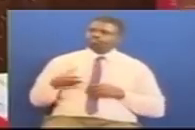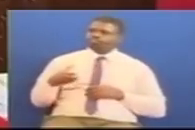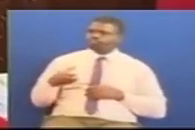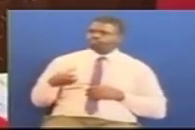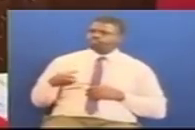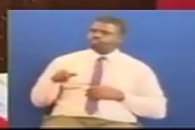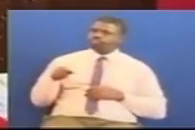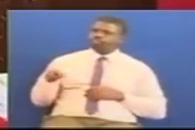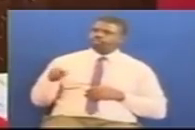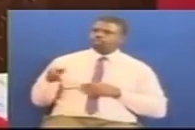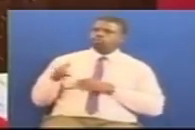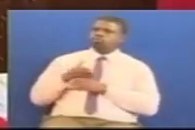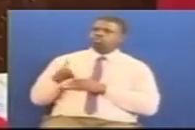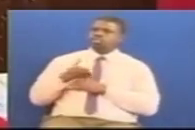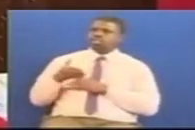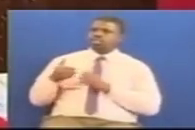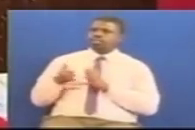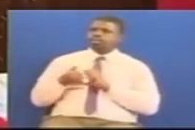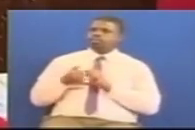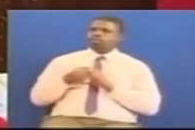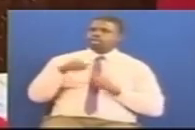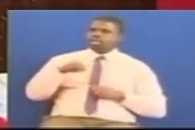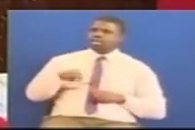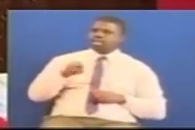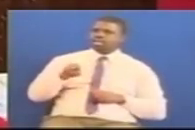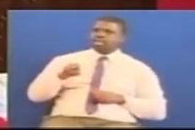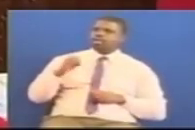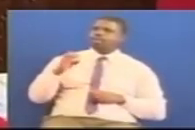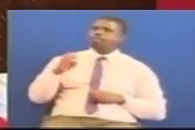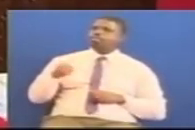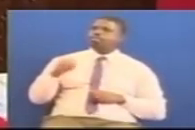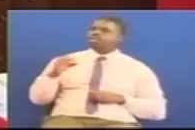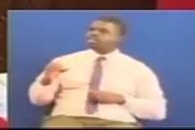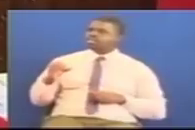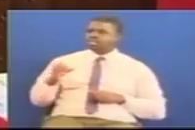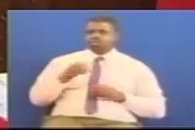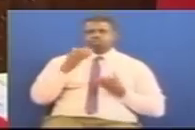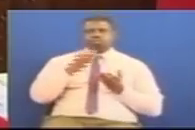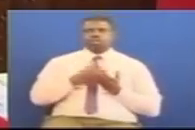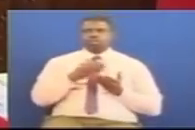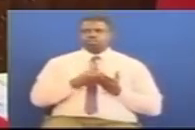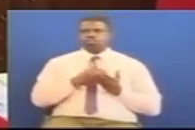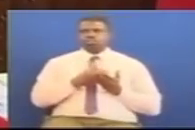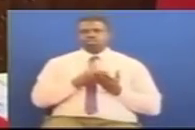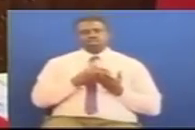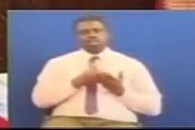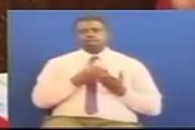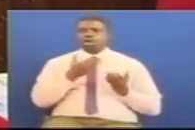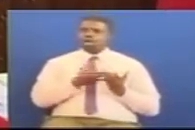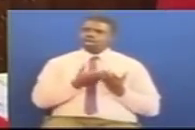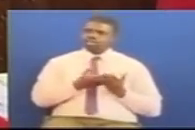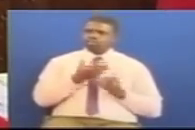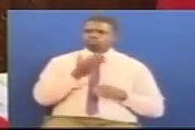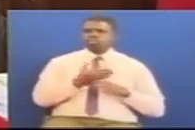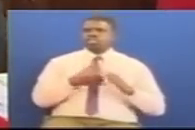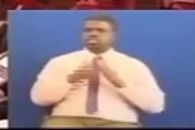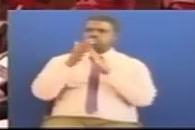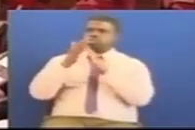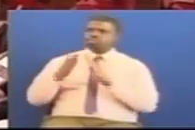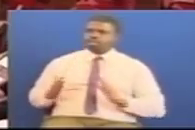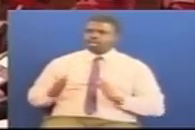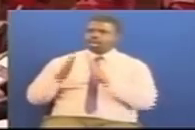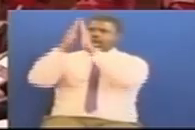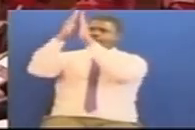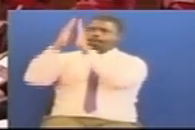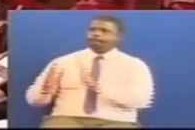ya inayohusika na NEMKI ili kuhakikisha NEMKI wasikwamishe ujenzi wa minara hapa nchini? Asante.